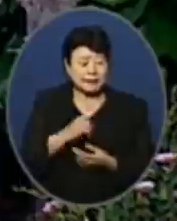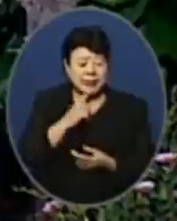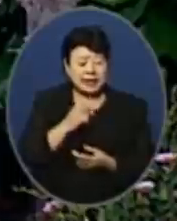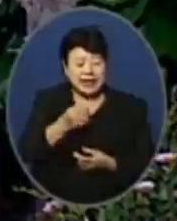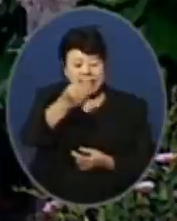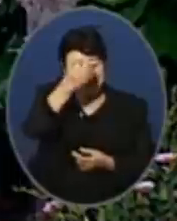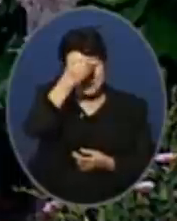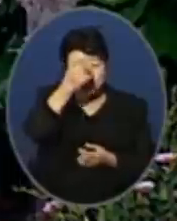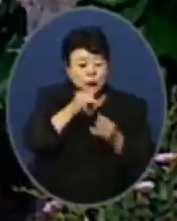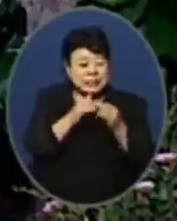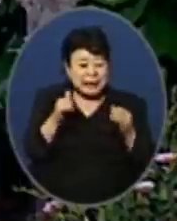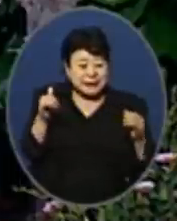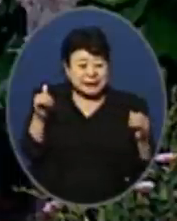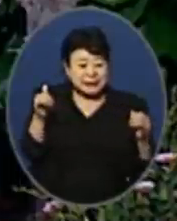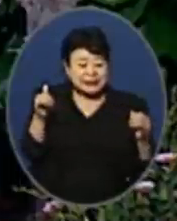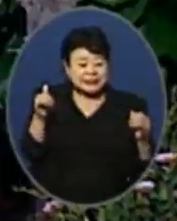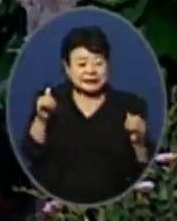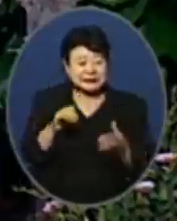기독교 인구가